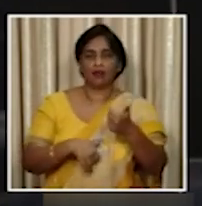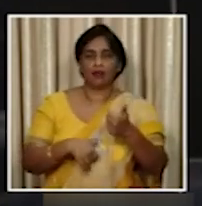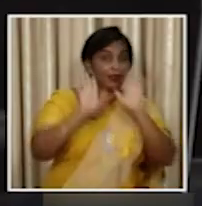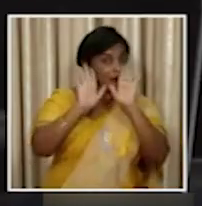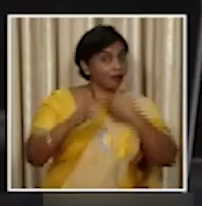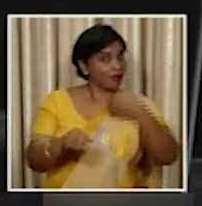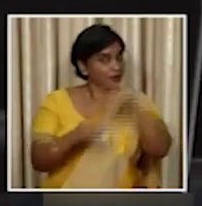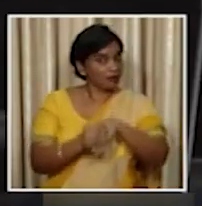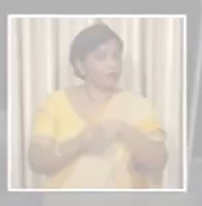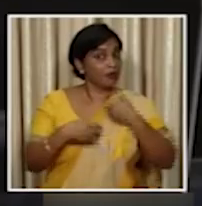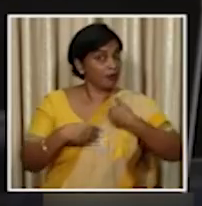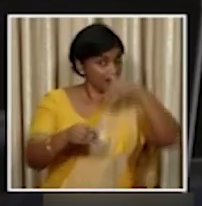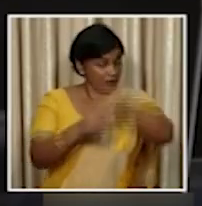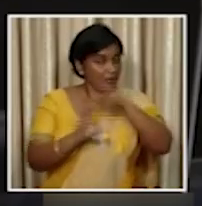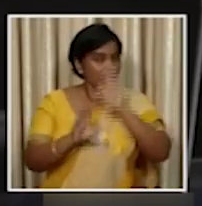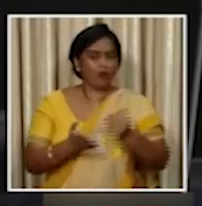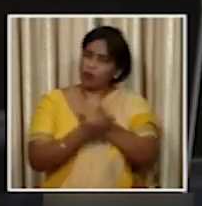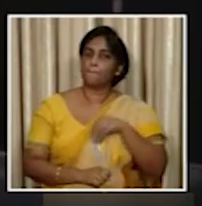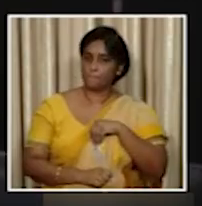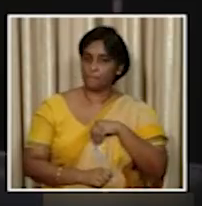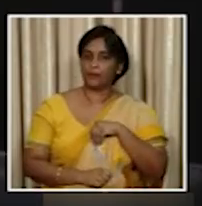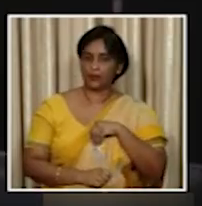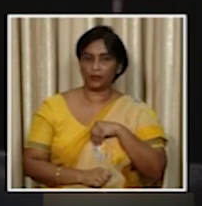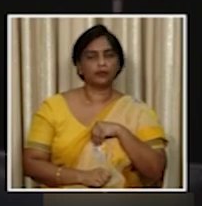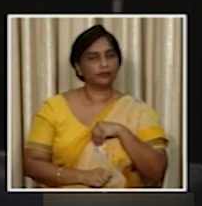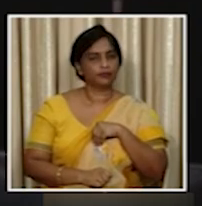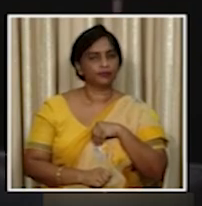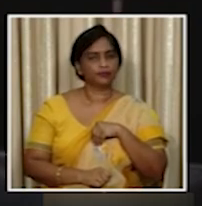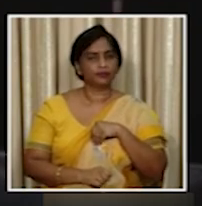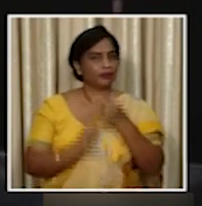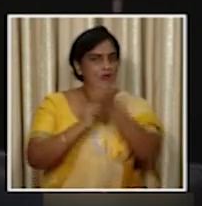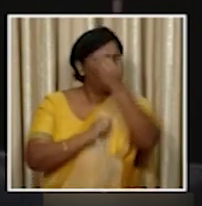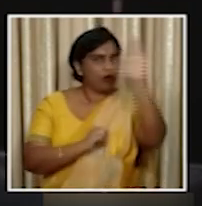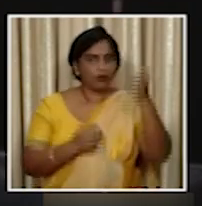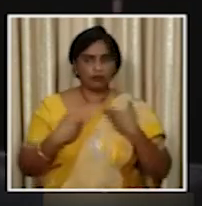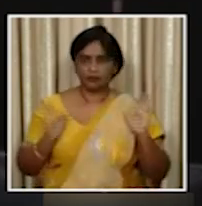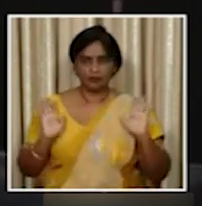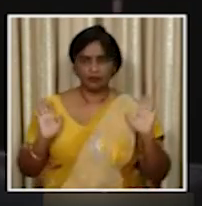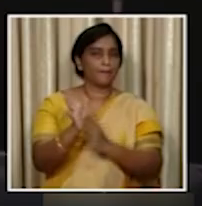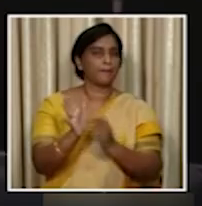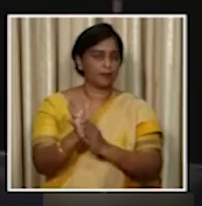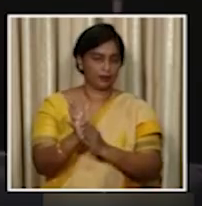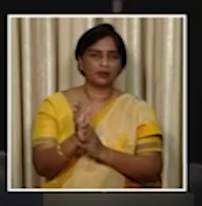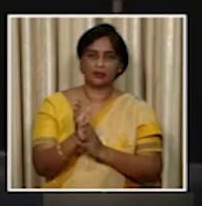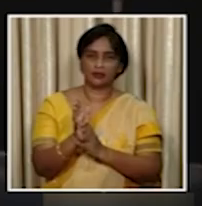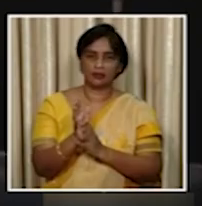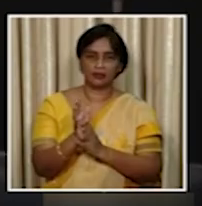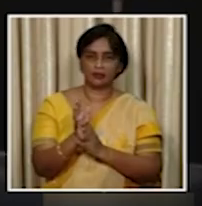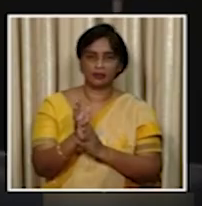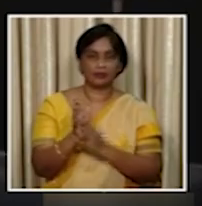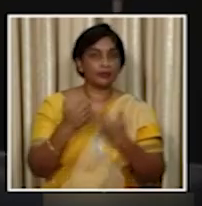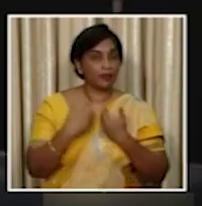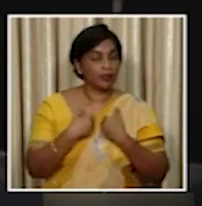ආතතියත් අඩු වෙනවා. හැබැයි මම ඉන්නකම් මේ හැම දෙම හොයනවා. මම හිතන්නේ ඔබතුමාව පන්න ගන්න කාටවත් ඕනේ නැහැ. මන්ද මට නම් ඕනේ නැහැ. ඒ නිසා මේ